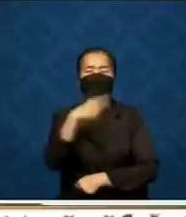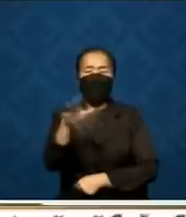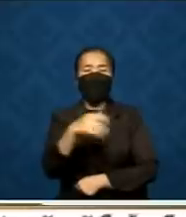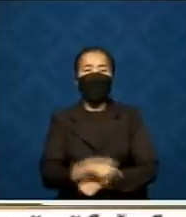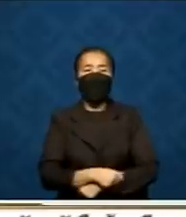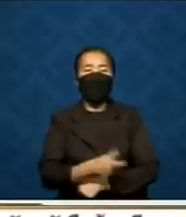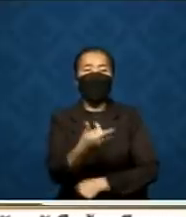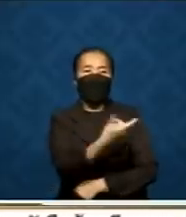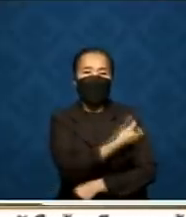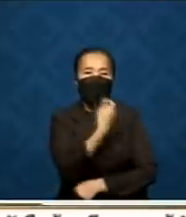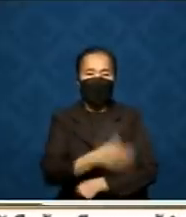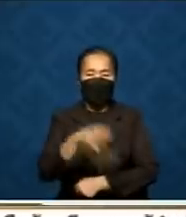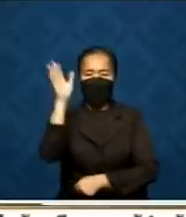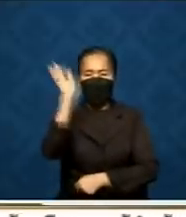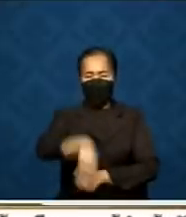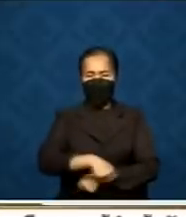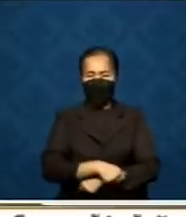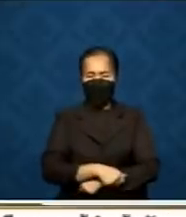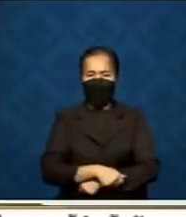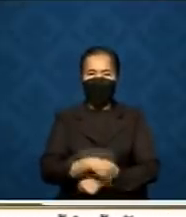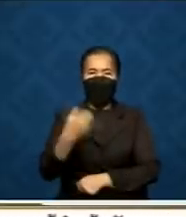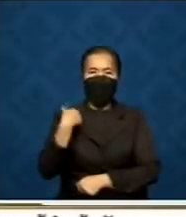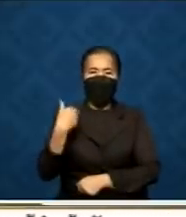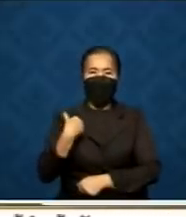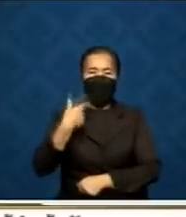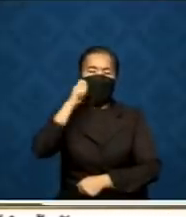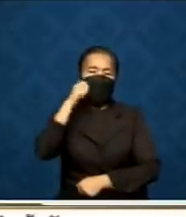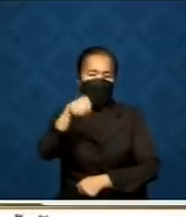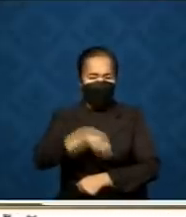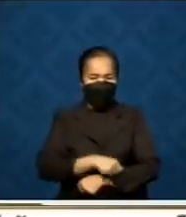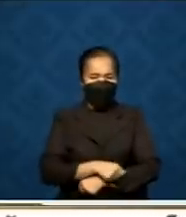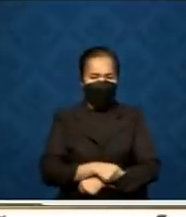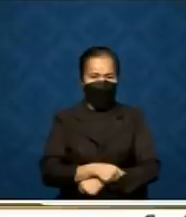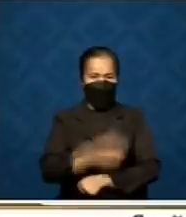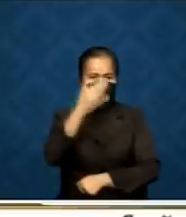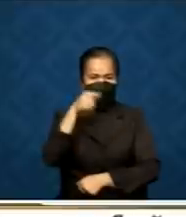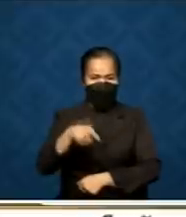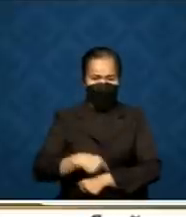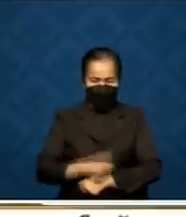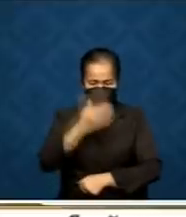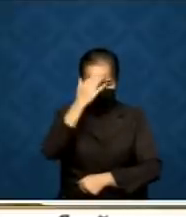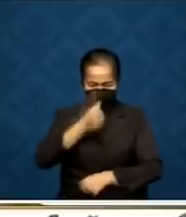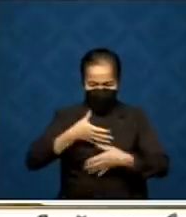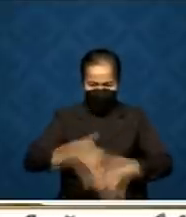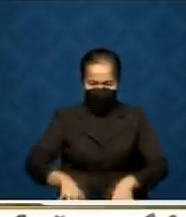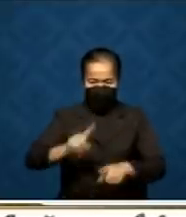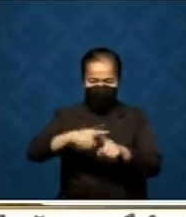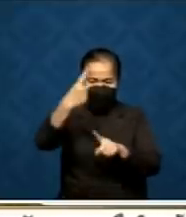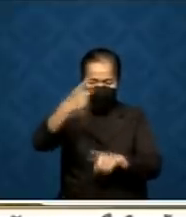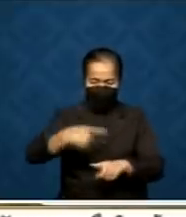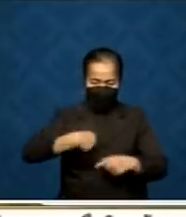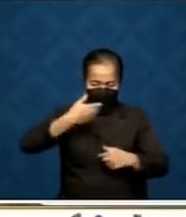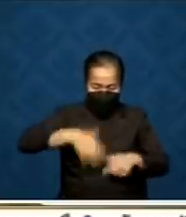ฉีดเชียร์มาปรับทุกข์ที่ดินและมาอิจฉาสุทินมึงเกิดก่อนกูเดือนนึงมึงจะคิดอัตตา